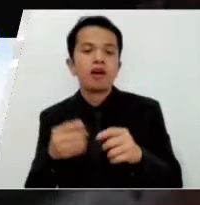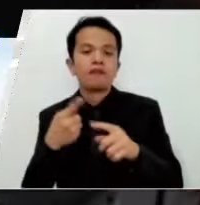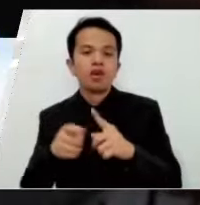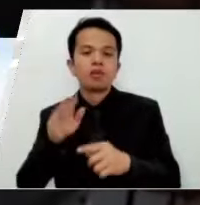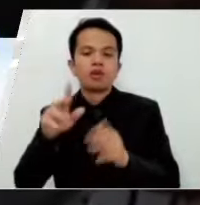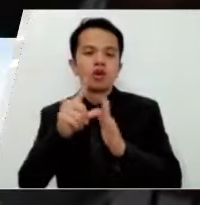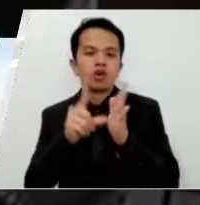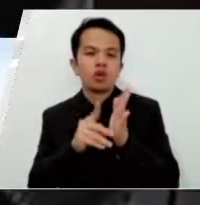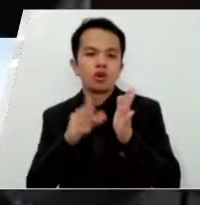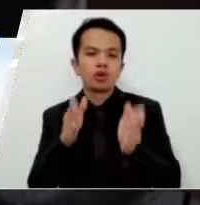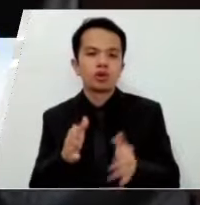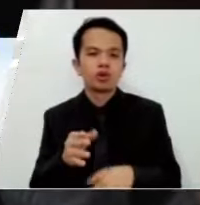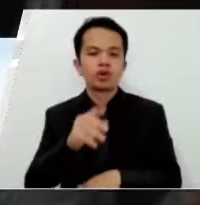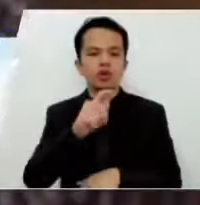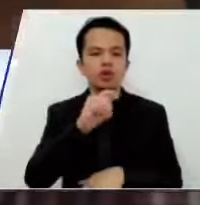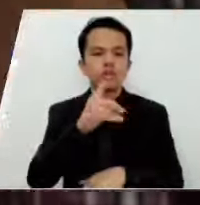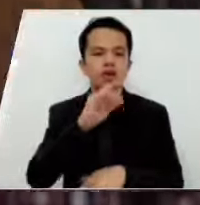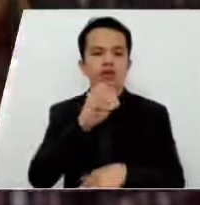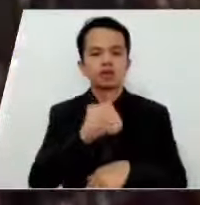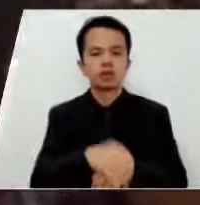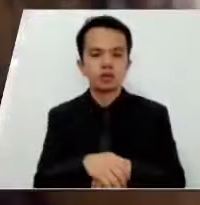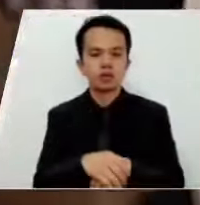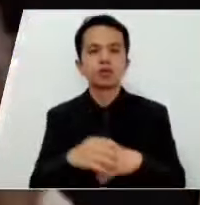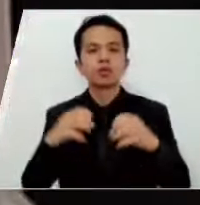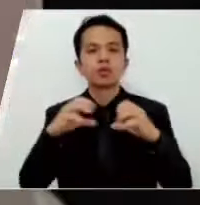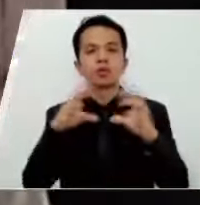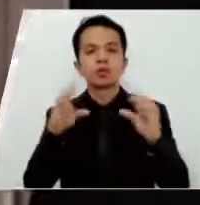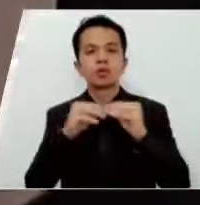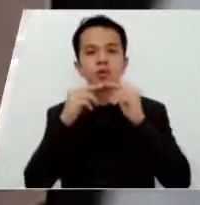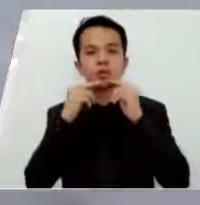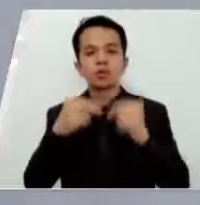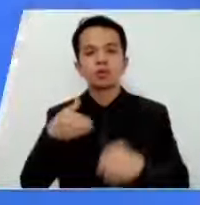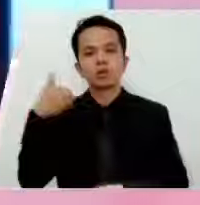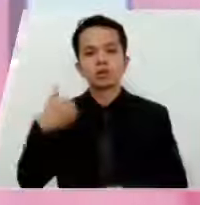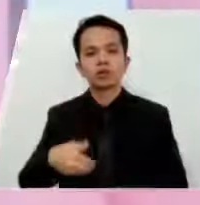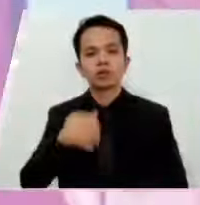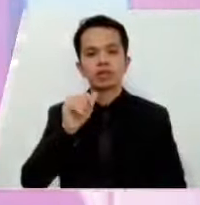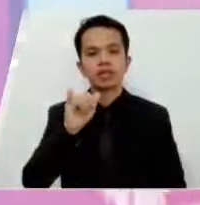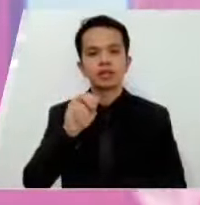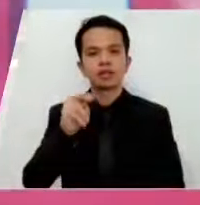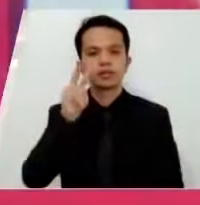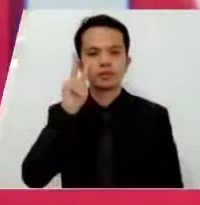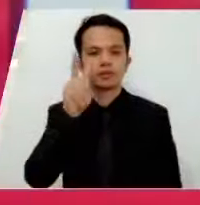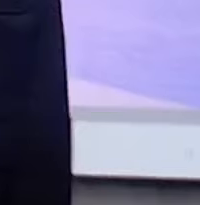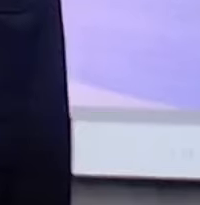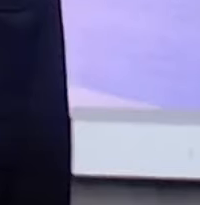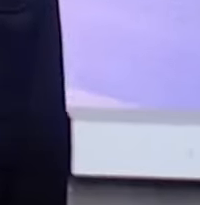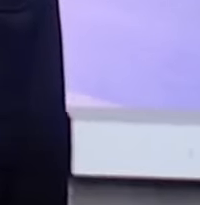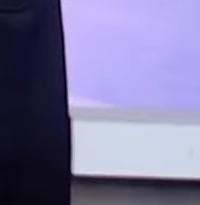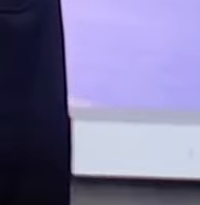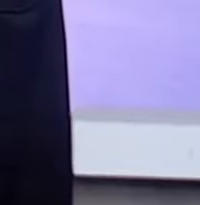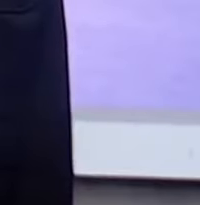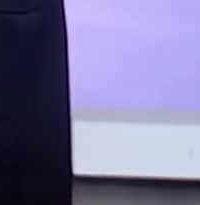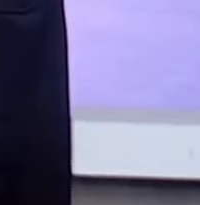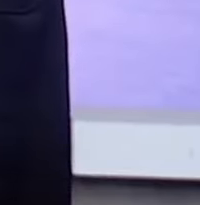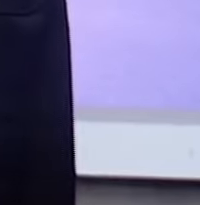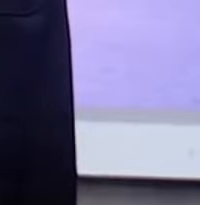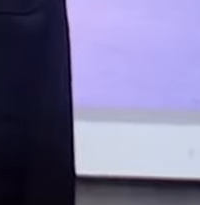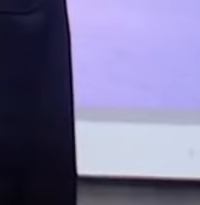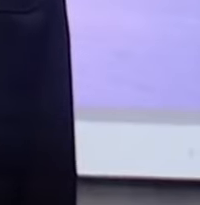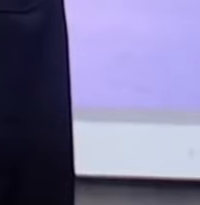Ferdinand Topacio. Para sa GMA Integrated News, Ian Cruz ang inyong saksi. Mga